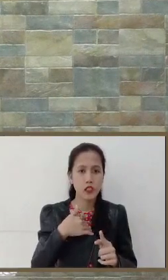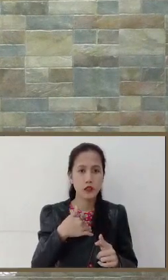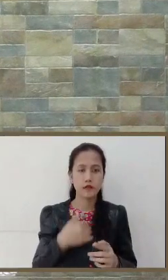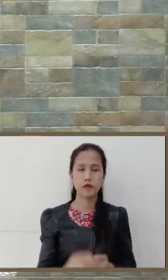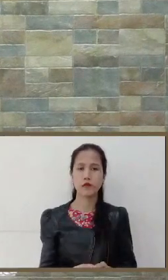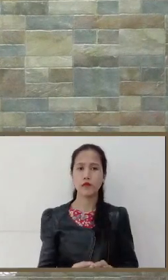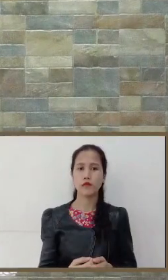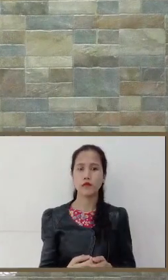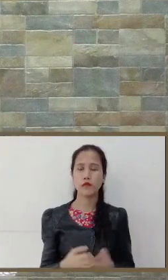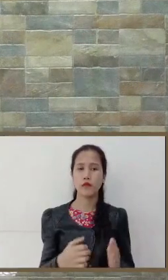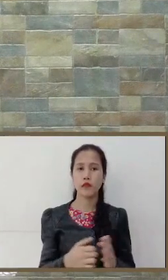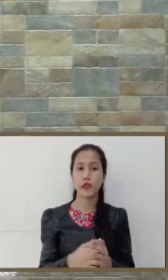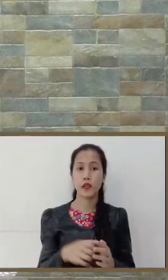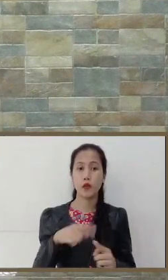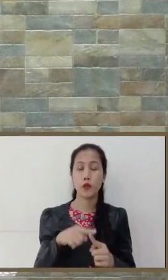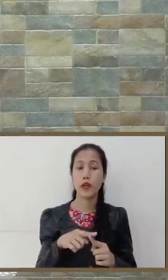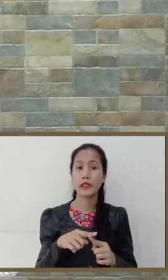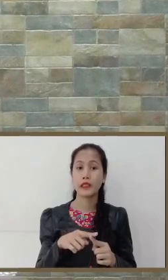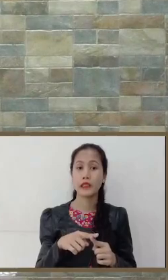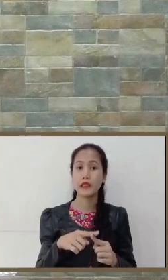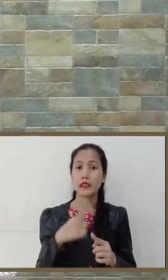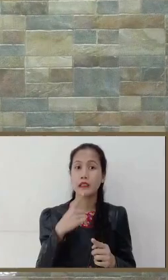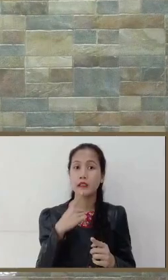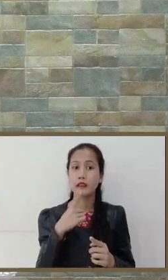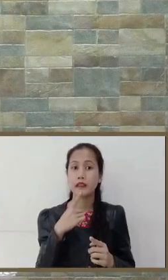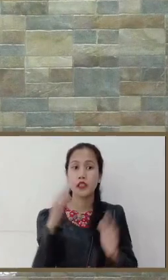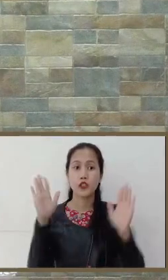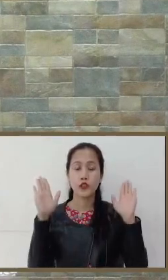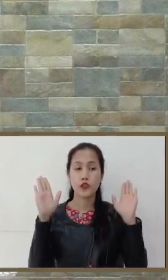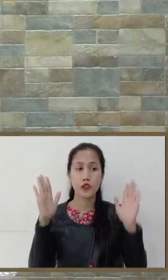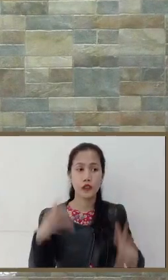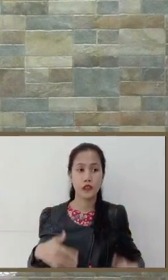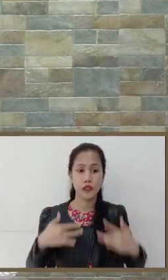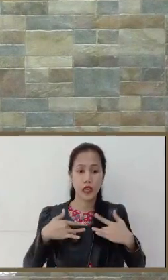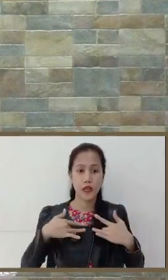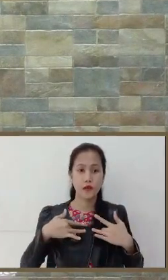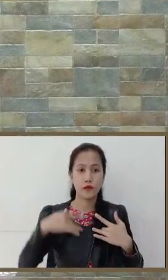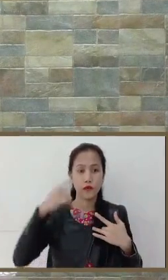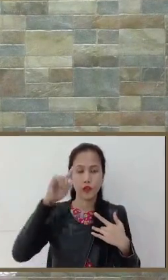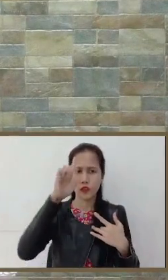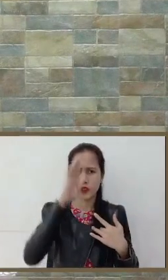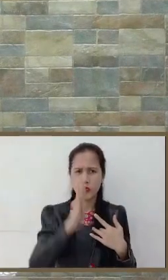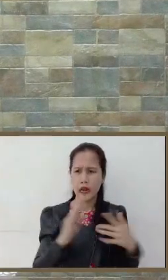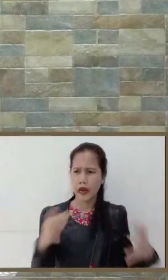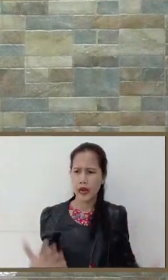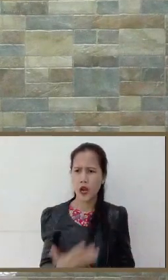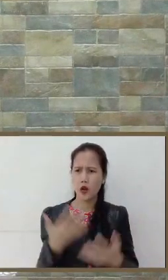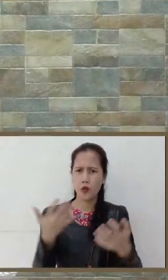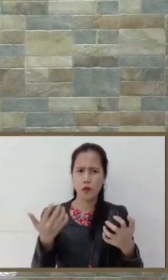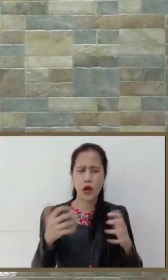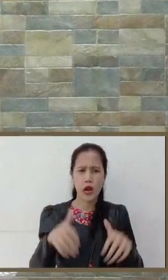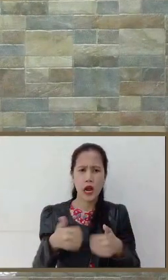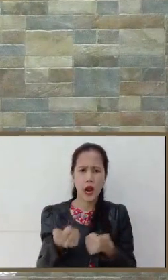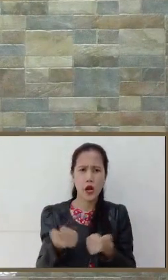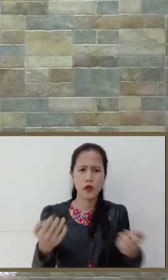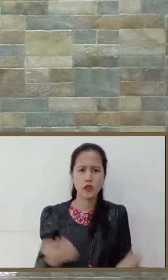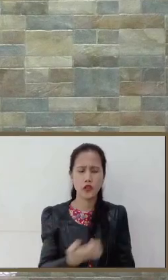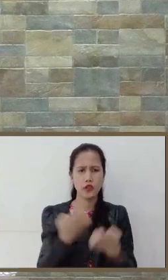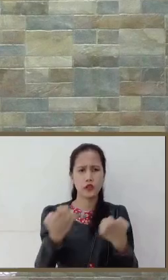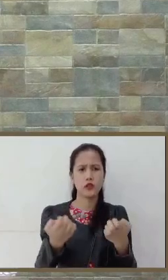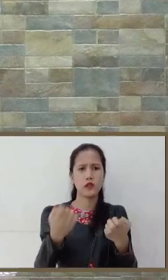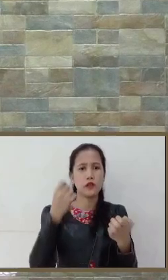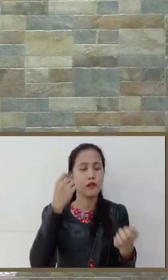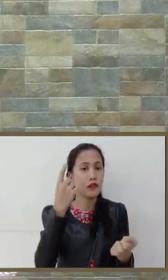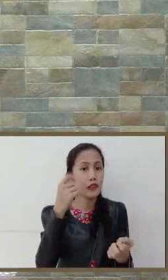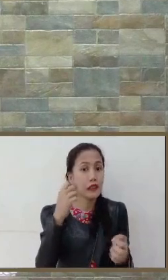ka ng iyong pagsuko mo na sa buhay ng iyong buhay sa Panginoon at paano mo na-enjoy. At anong meron sa gawain ng Panginoon? Mga kapatid,